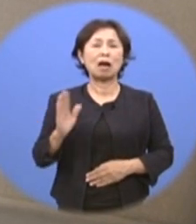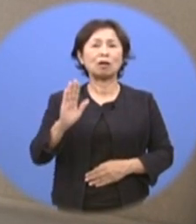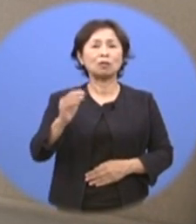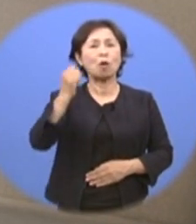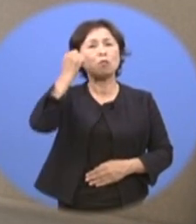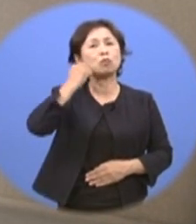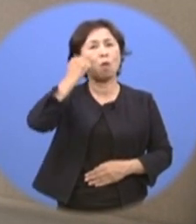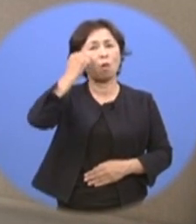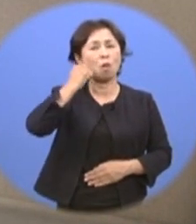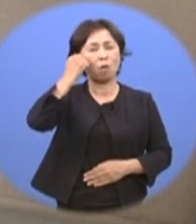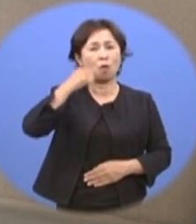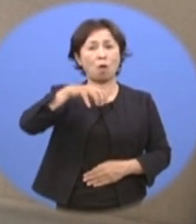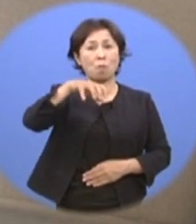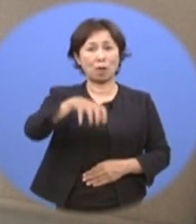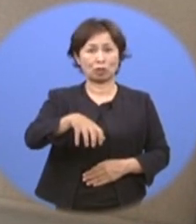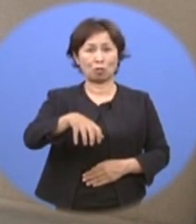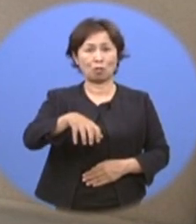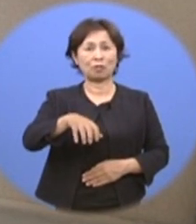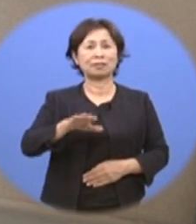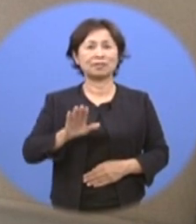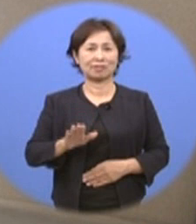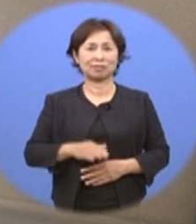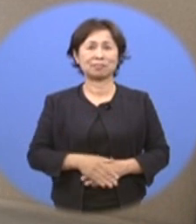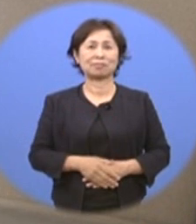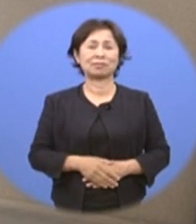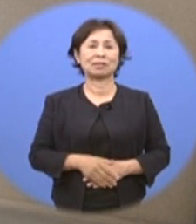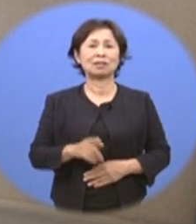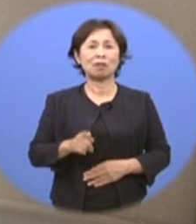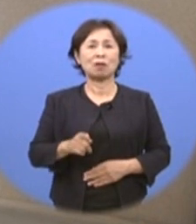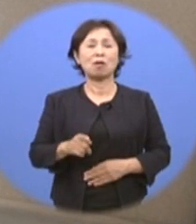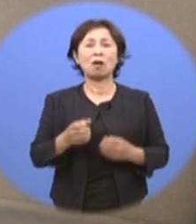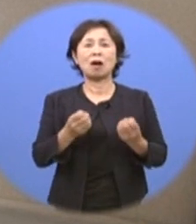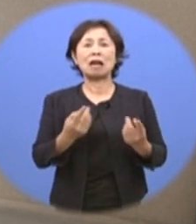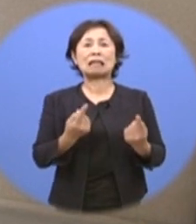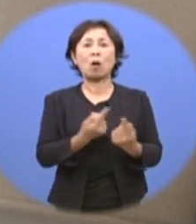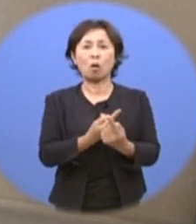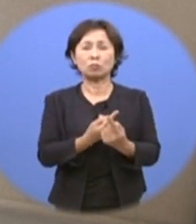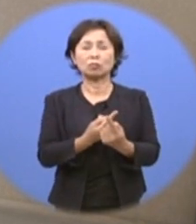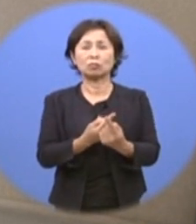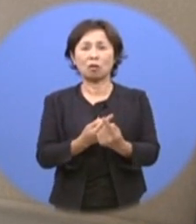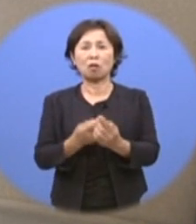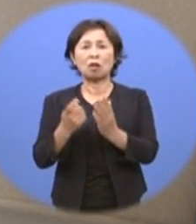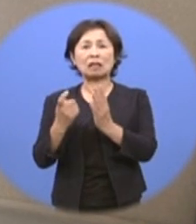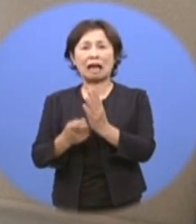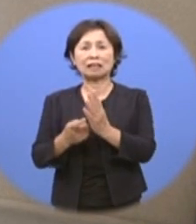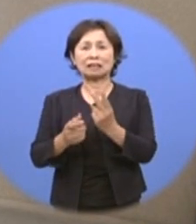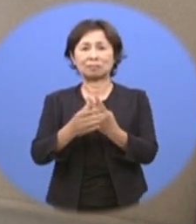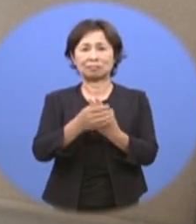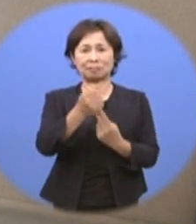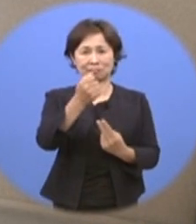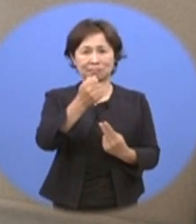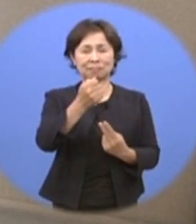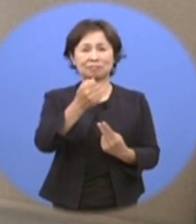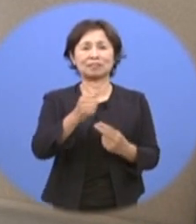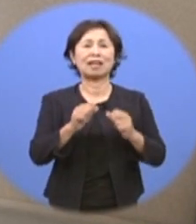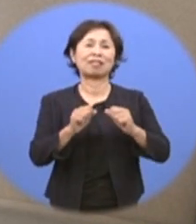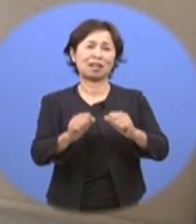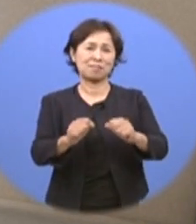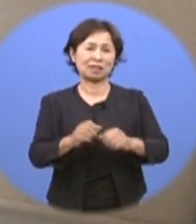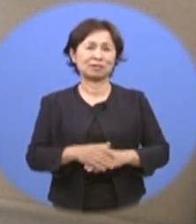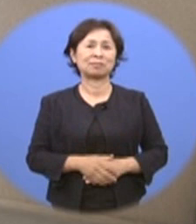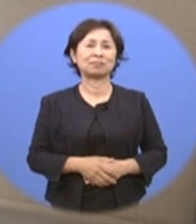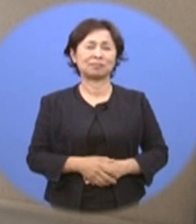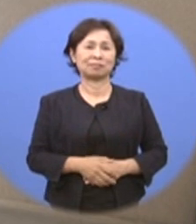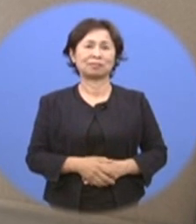る場所です。でお風呂のリフォームとまたこう耐震改修を同時に行っているところなんですけども